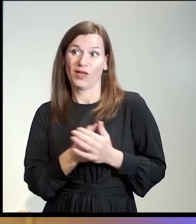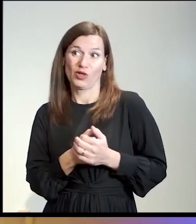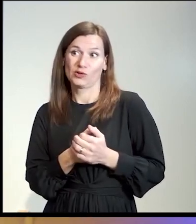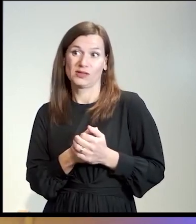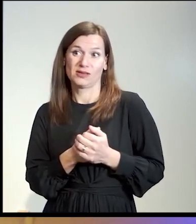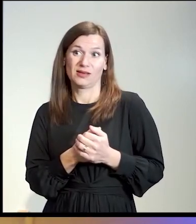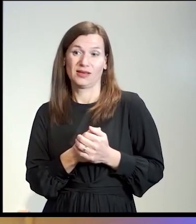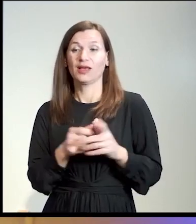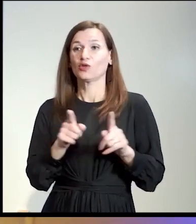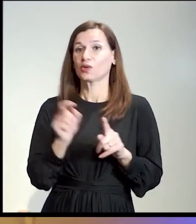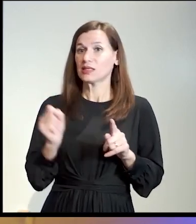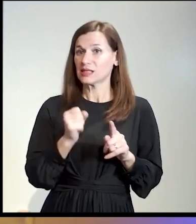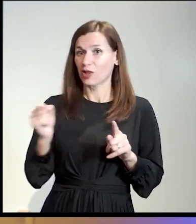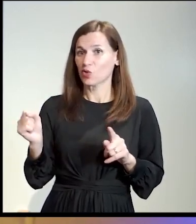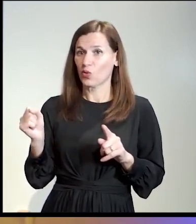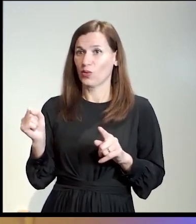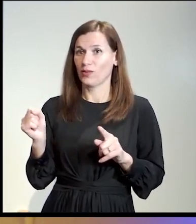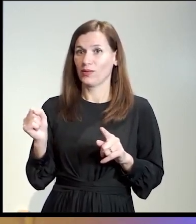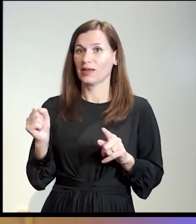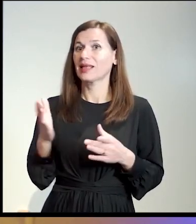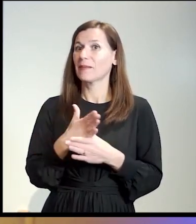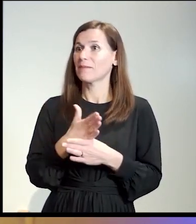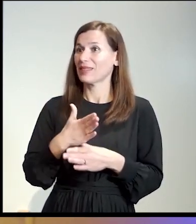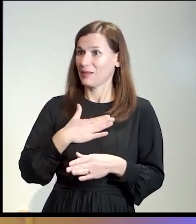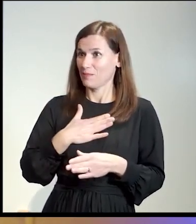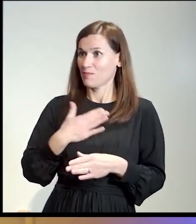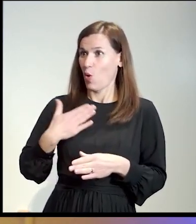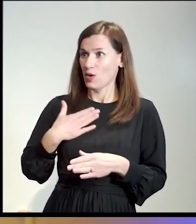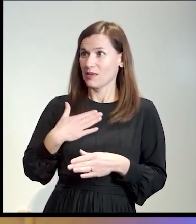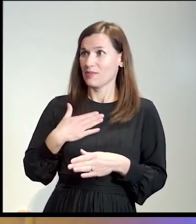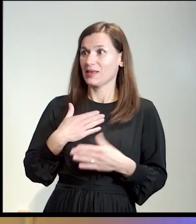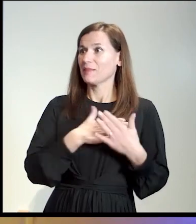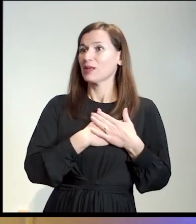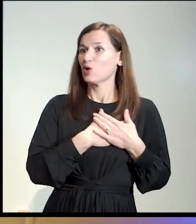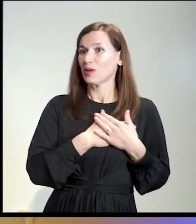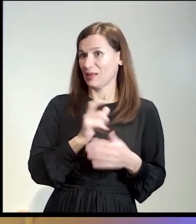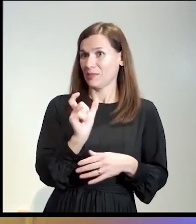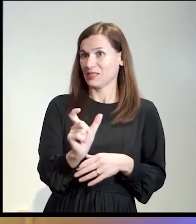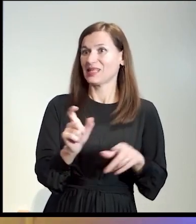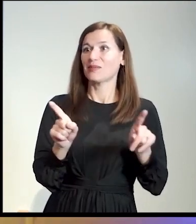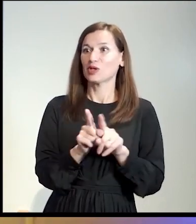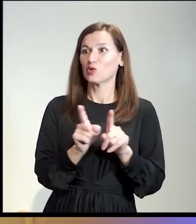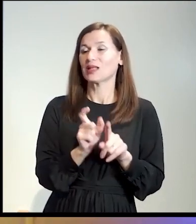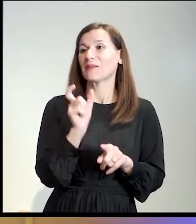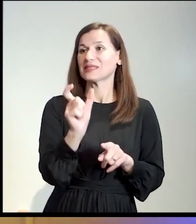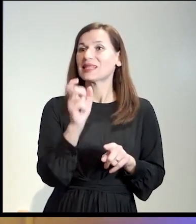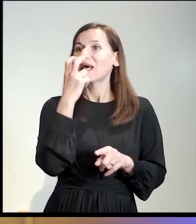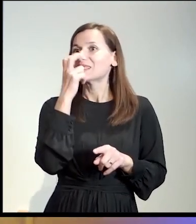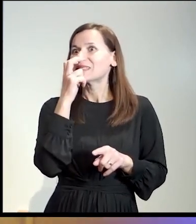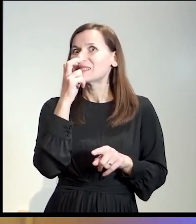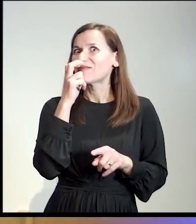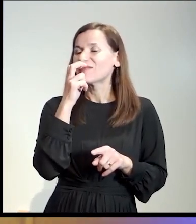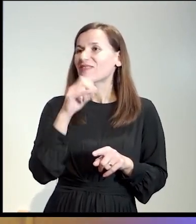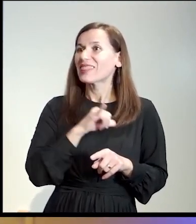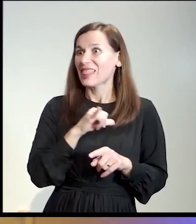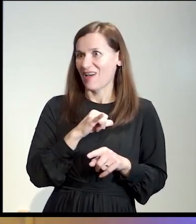Ne nazadnje tudi zato, ker je med mojimi priljubljenimi besedami tudi beseda zvedavost.